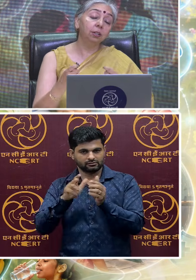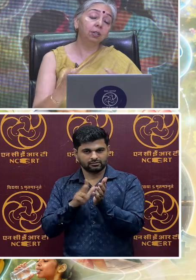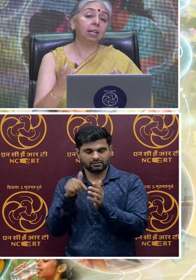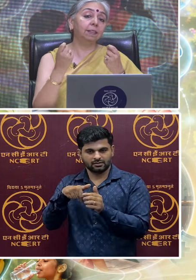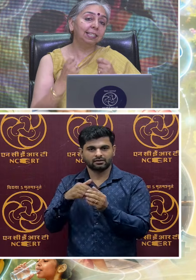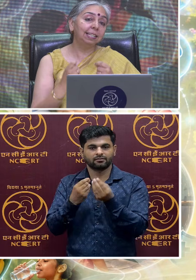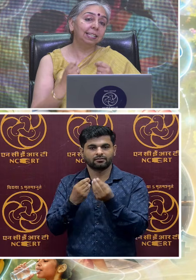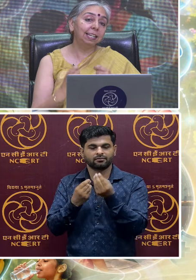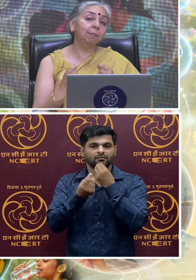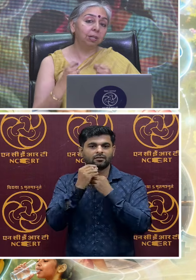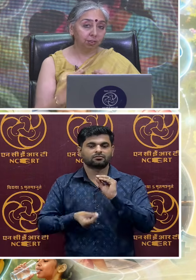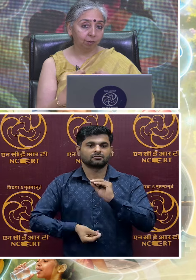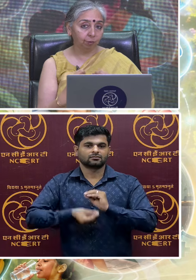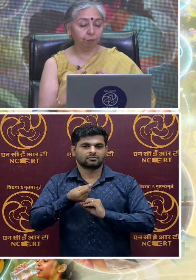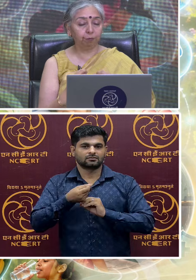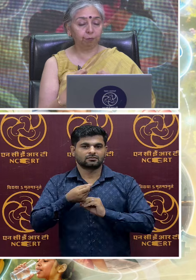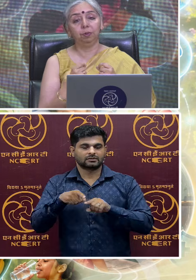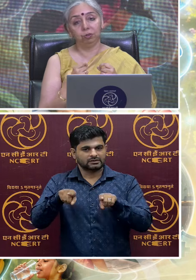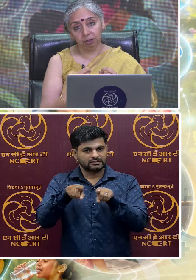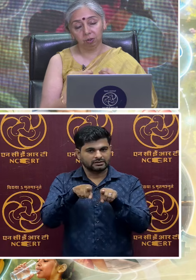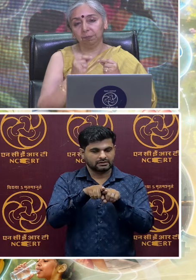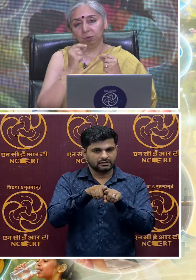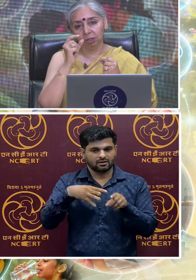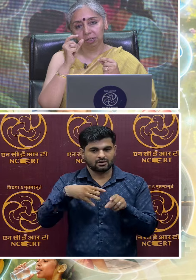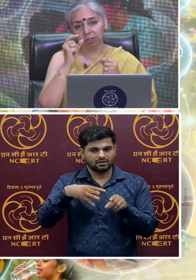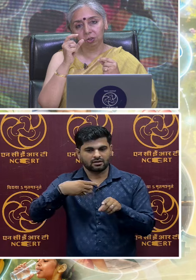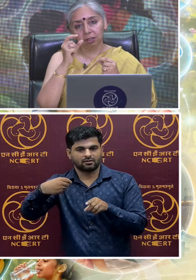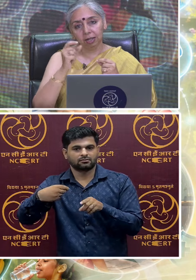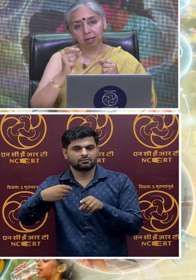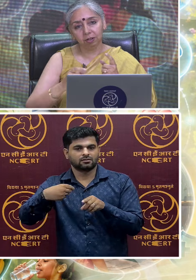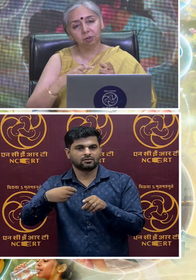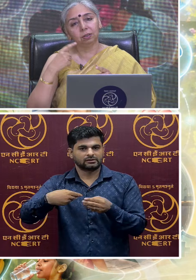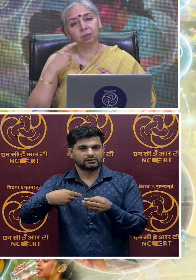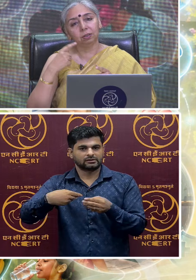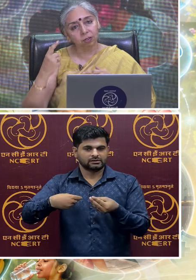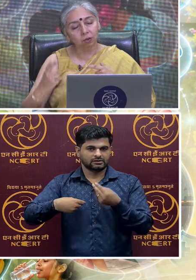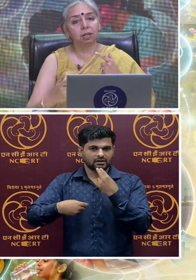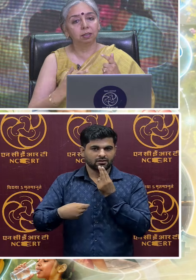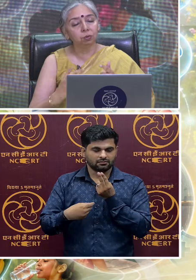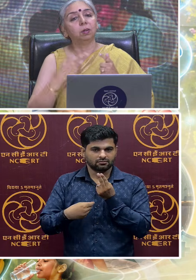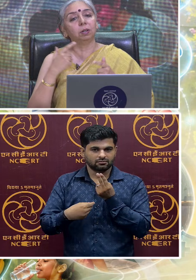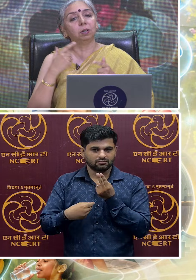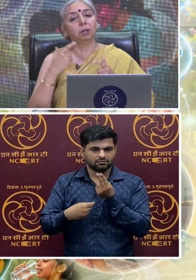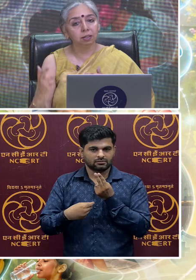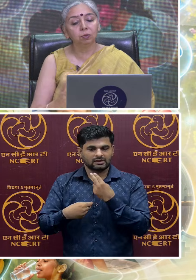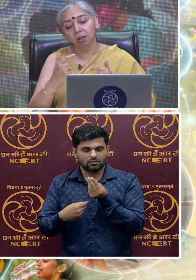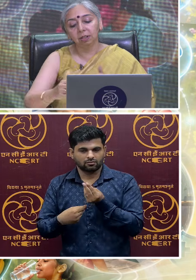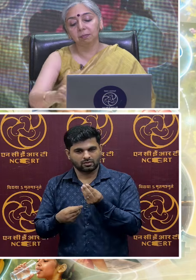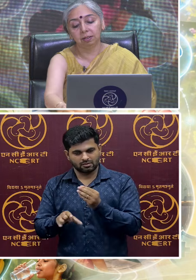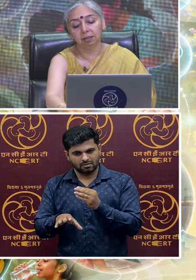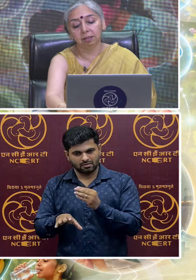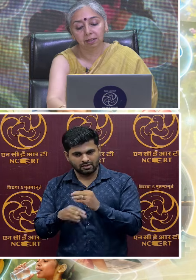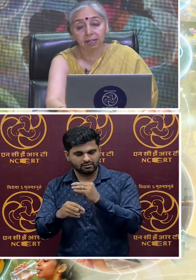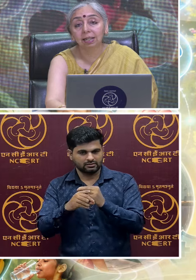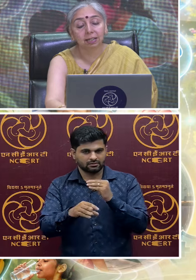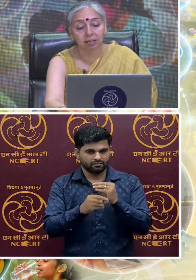शुगर टू डिराइव द सेम प्लेजर आउट ऑफ शुगर। तो अगर आप थोड़ी सी चॉकलेट खा रहे हैं, फिर आपको लगता है थोड़ी और खा लेती हूँ, थोड़ी और खा लेती हूँ, तो ये